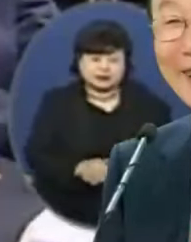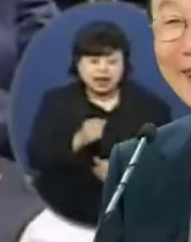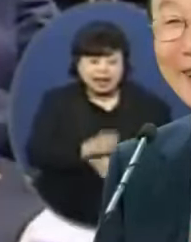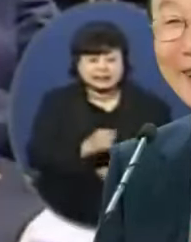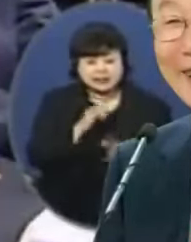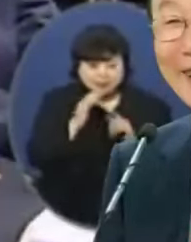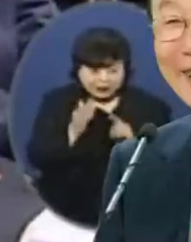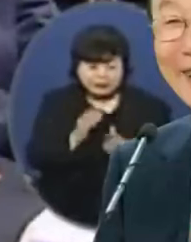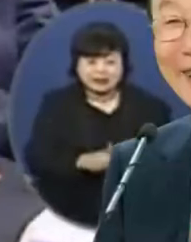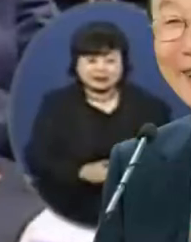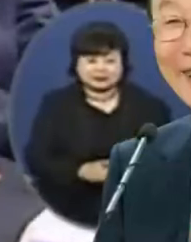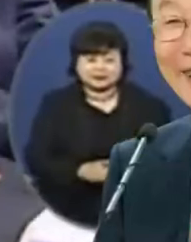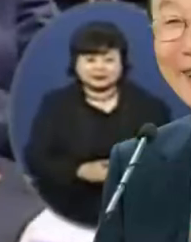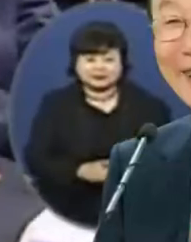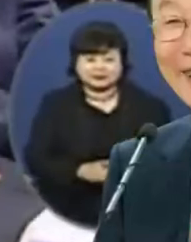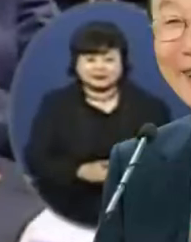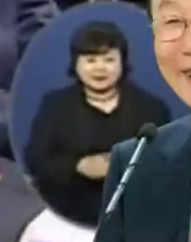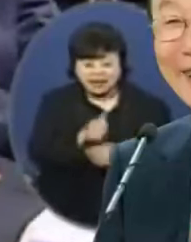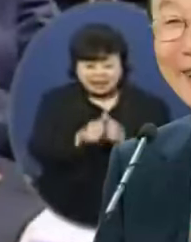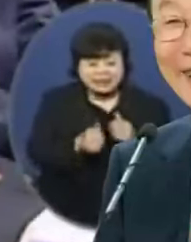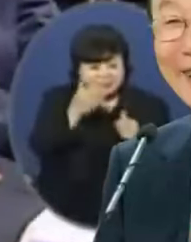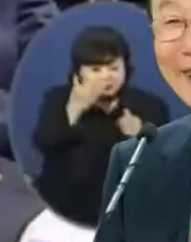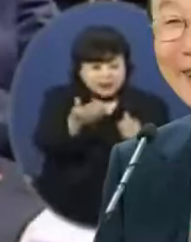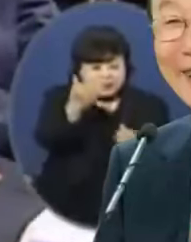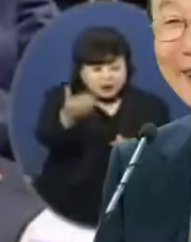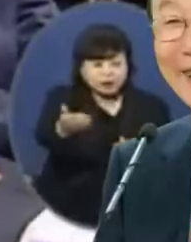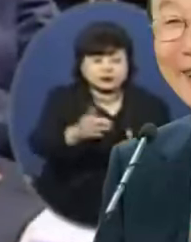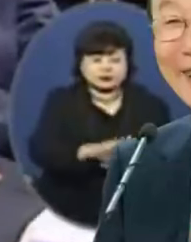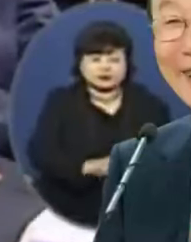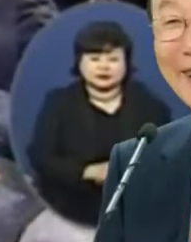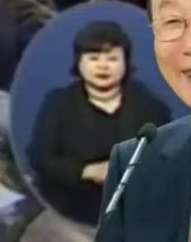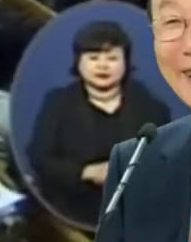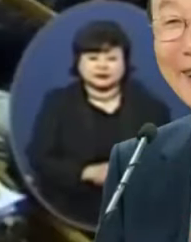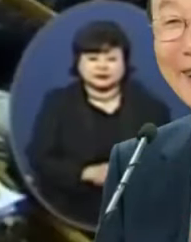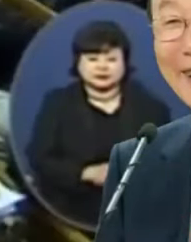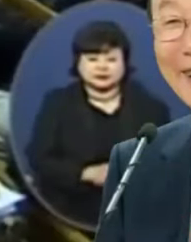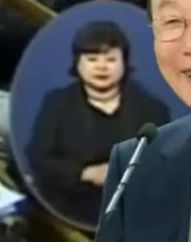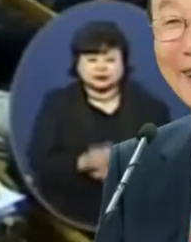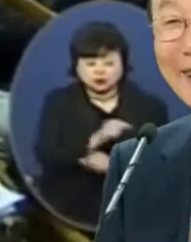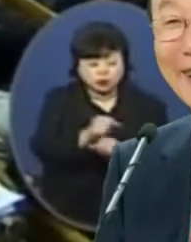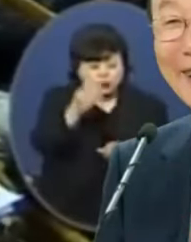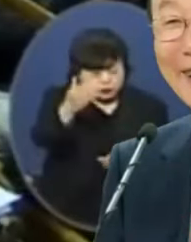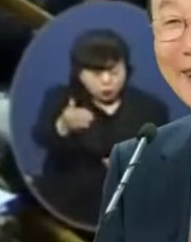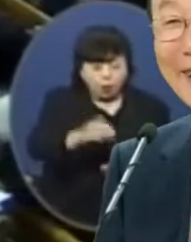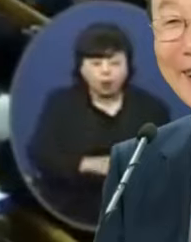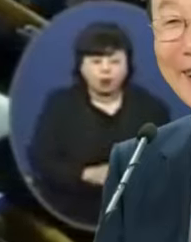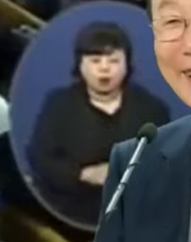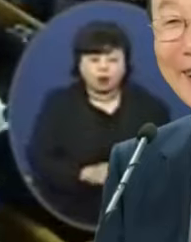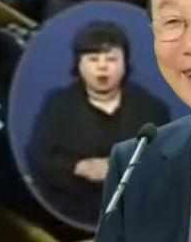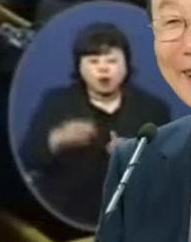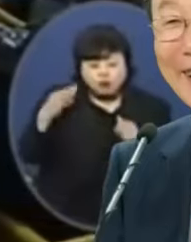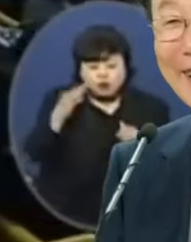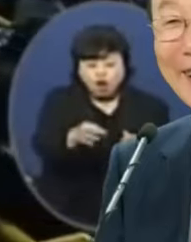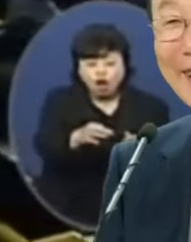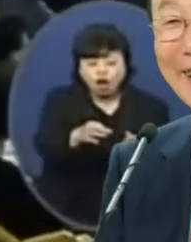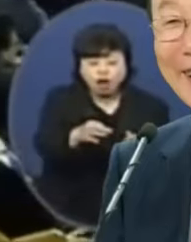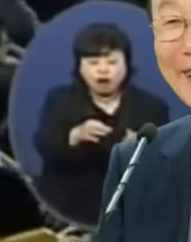하십시오. 여러분은 하나님이 여러분을 속량하셨고 불러